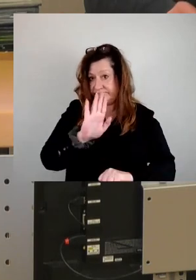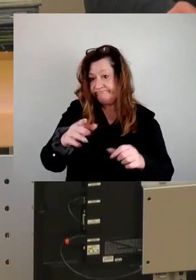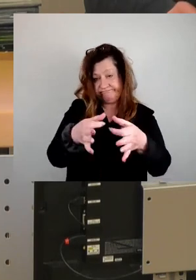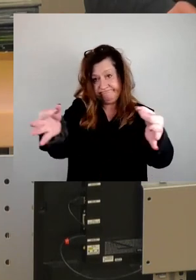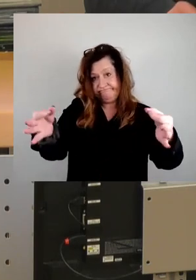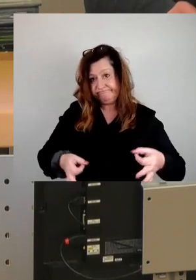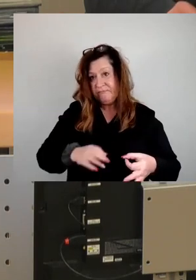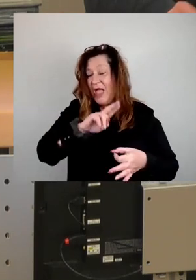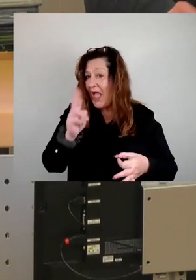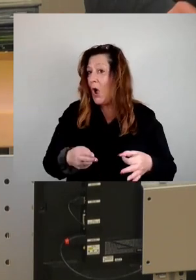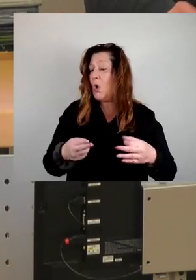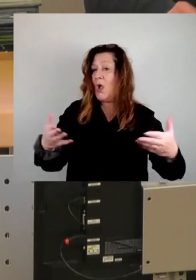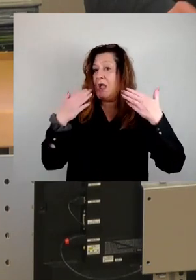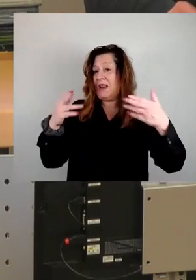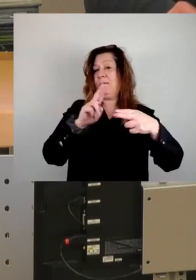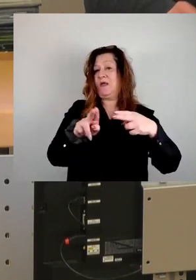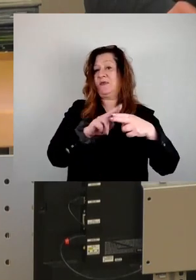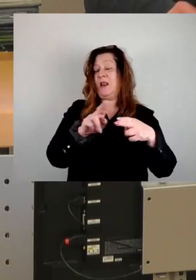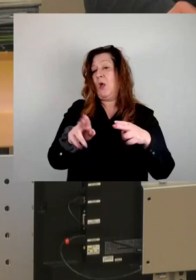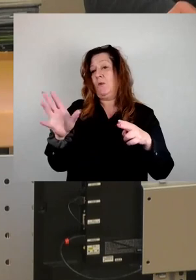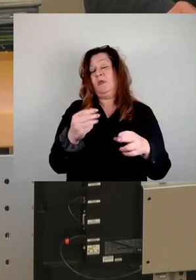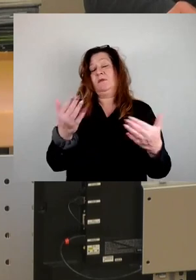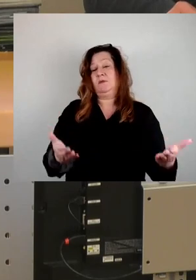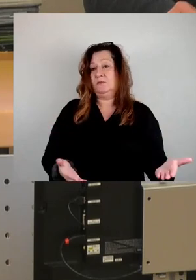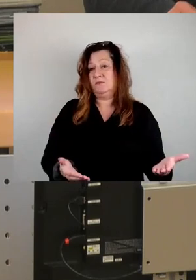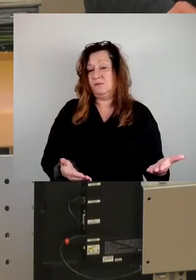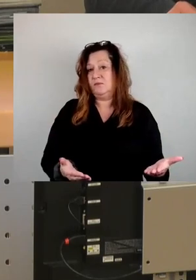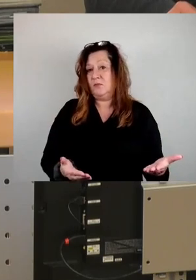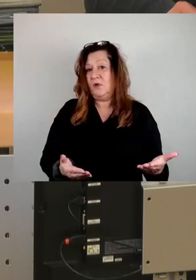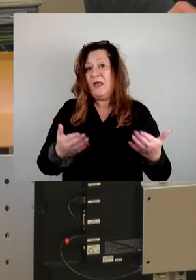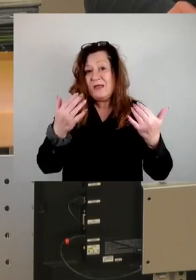einer Klimasanierung, Teil eines Biotopverbunds